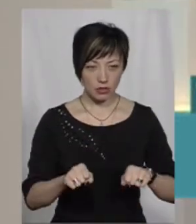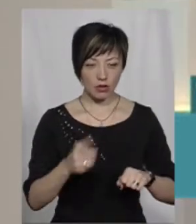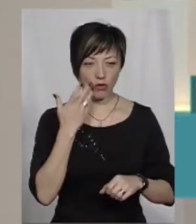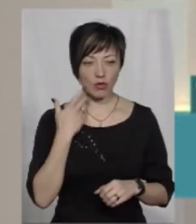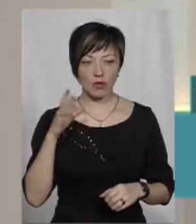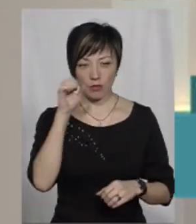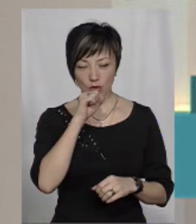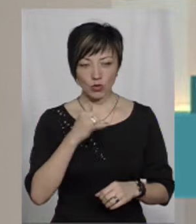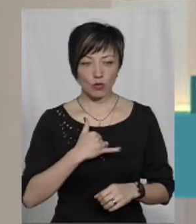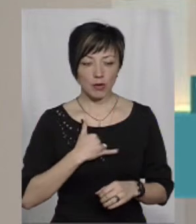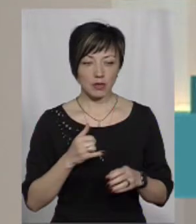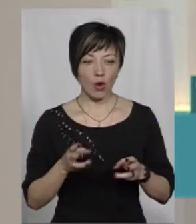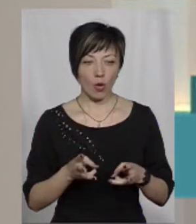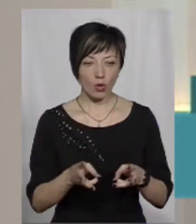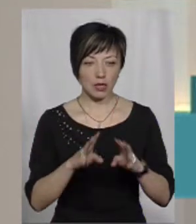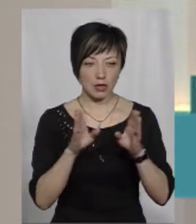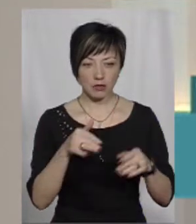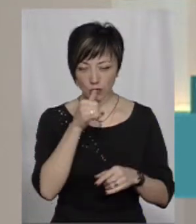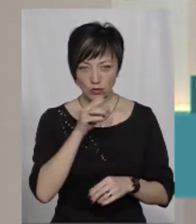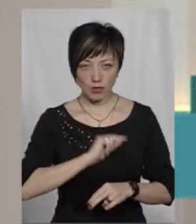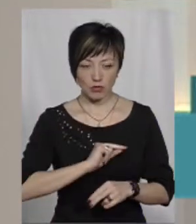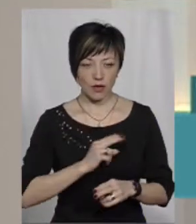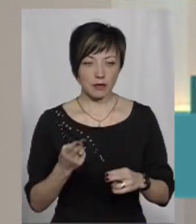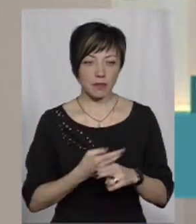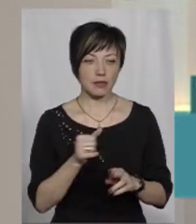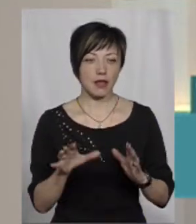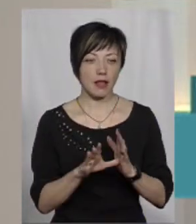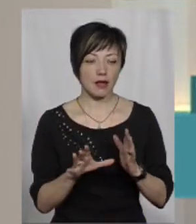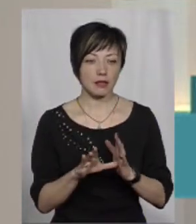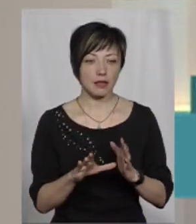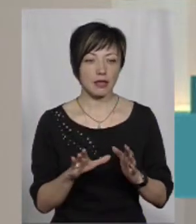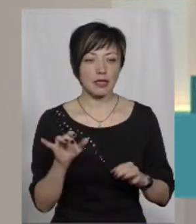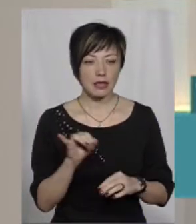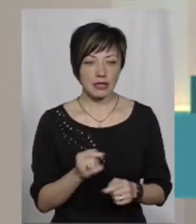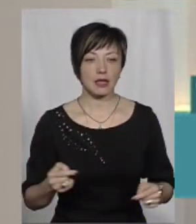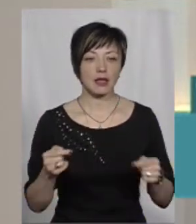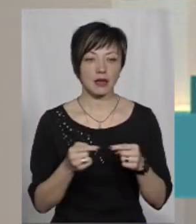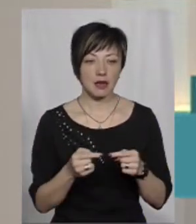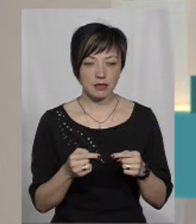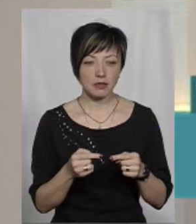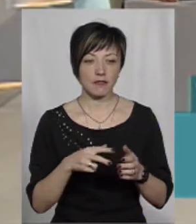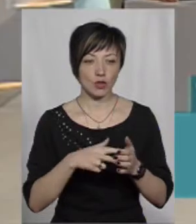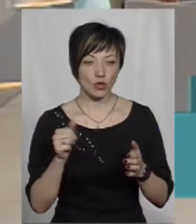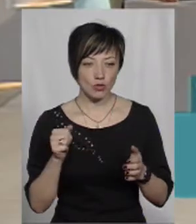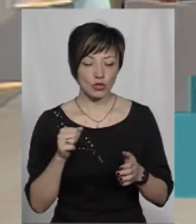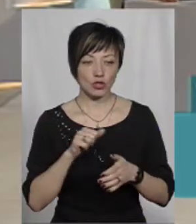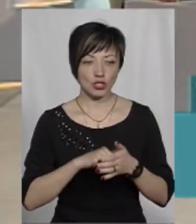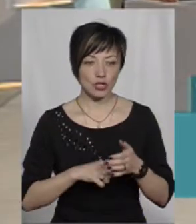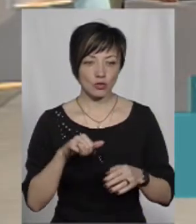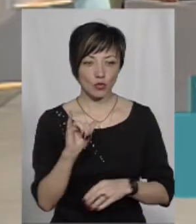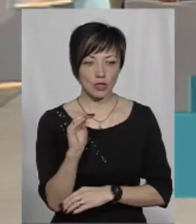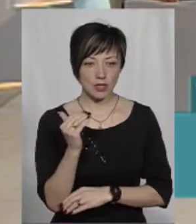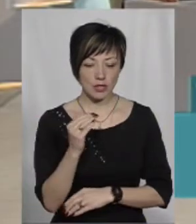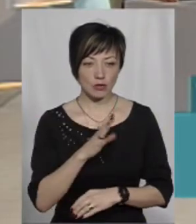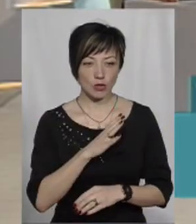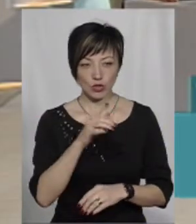були морози. В мене котел не може працювати без електрики. І якраз відбулось відключення через те, що в мене вдома